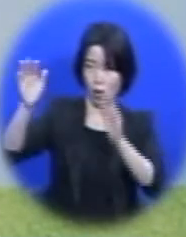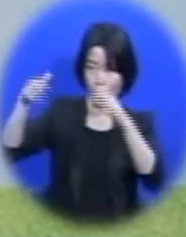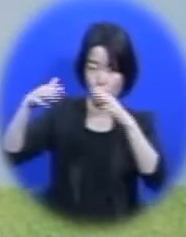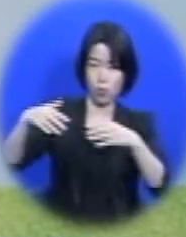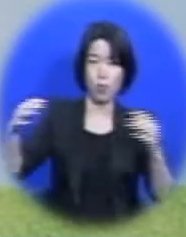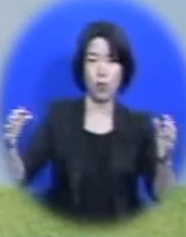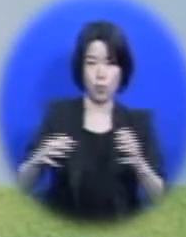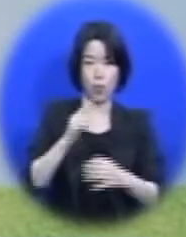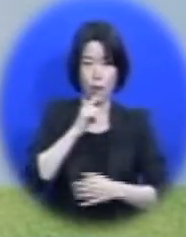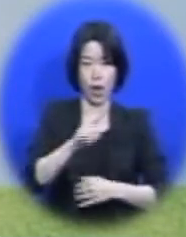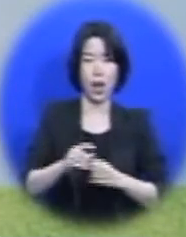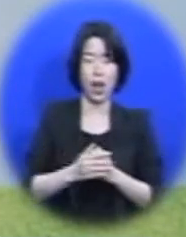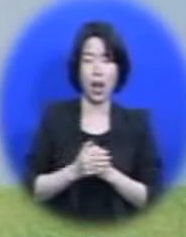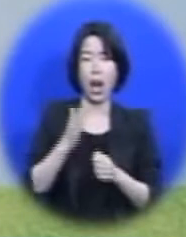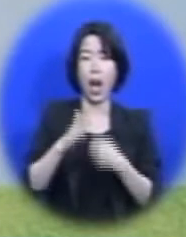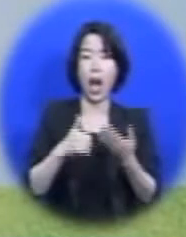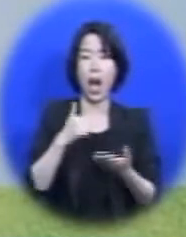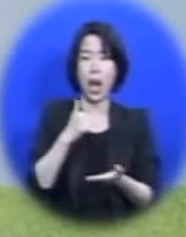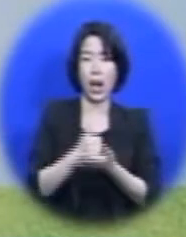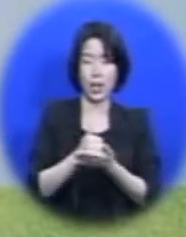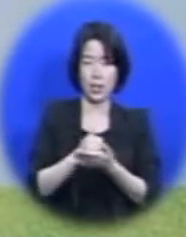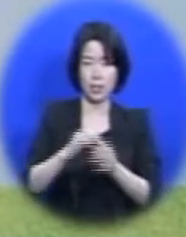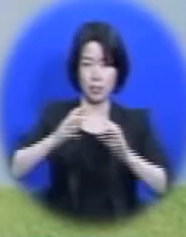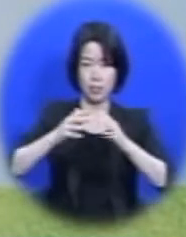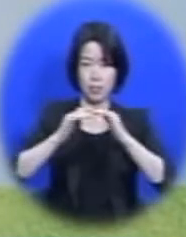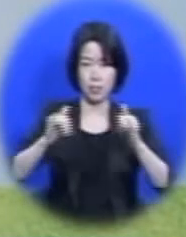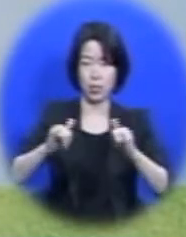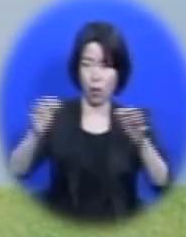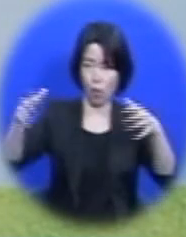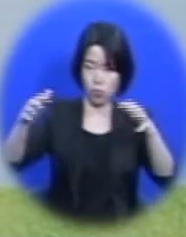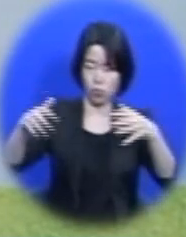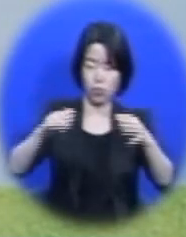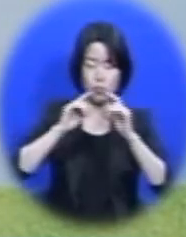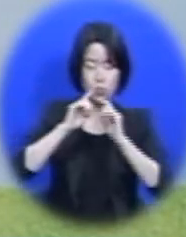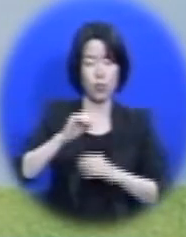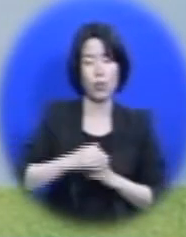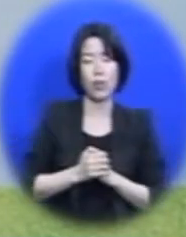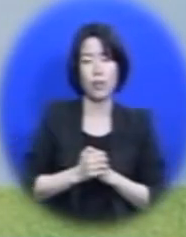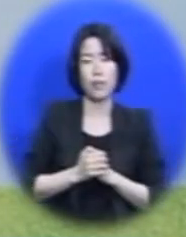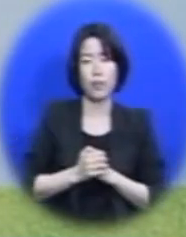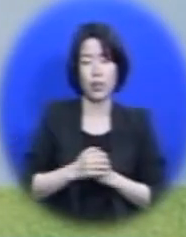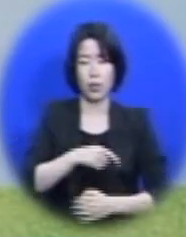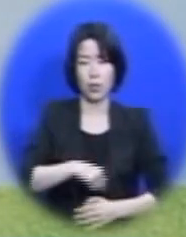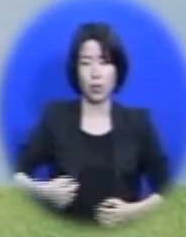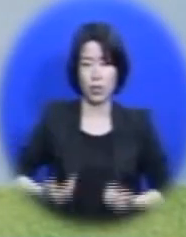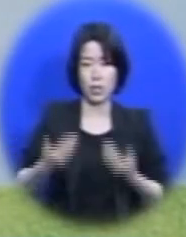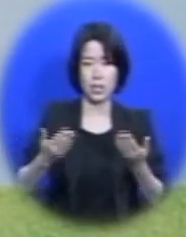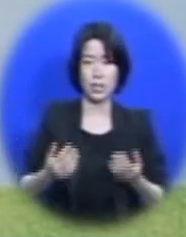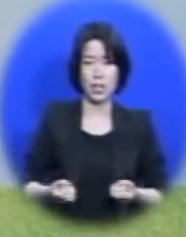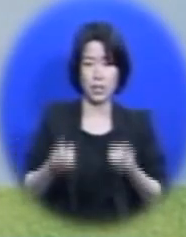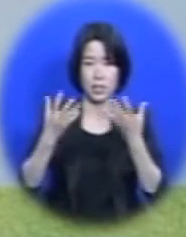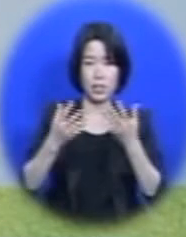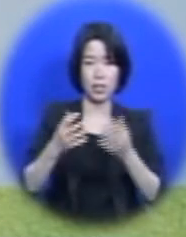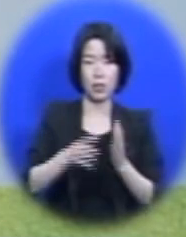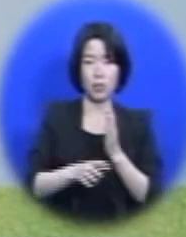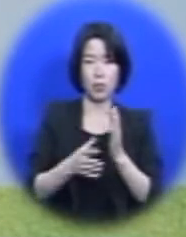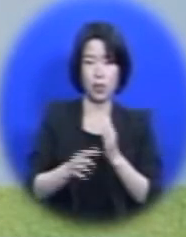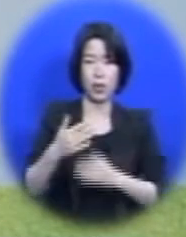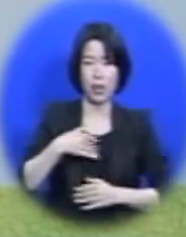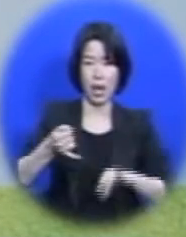모아라. 하나님은 하나님의 백성을 불러 모으신다는 거죠. 그리고 희생제물로 나와 언약을